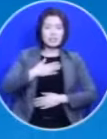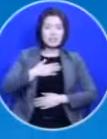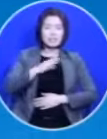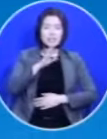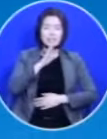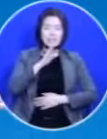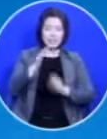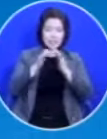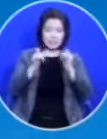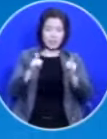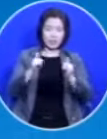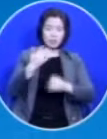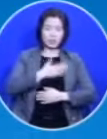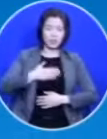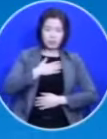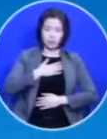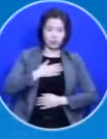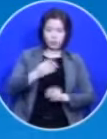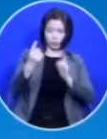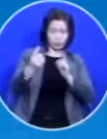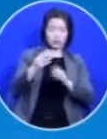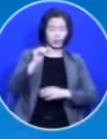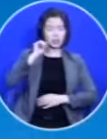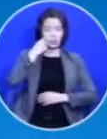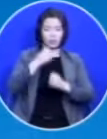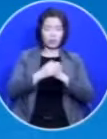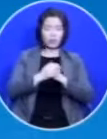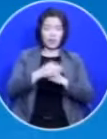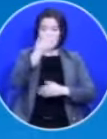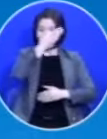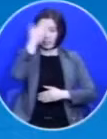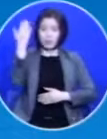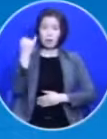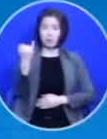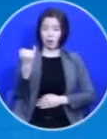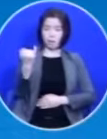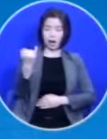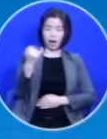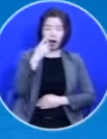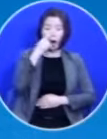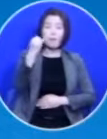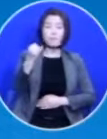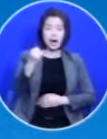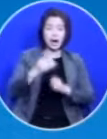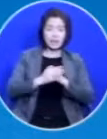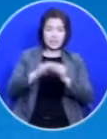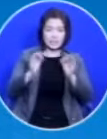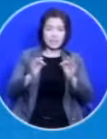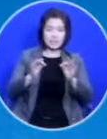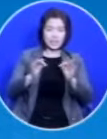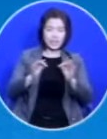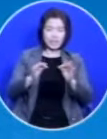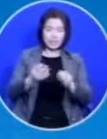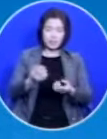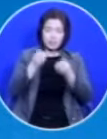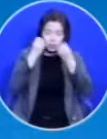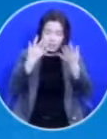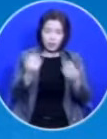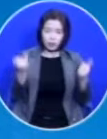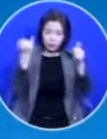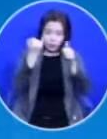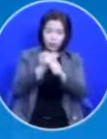절대 대항할 수 없습니다 여러분 젊은 엄마 그죠 이제 갓 결혼한 젊은